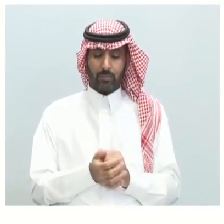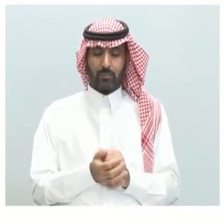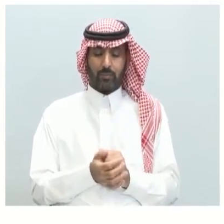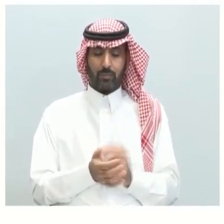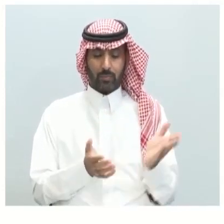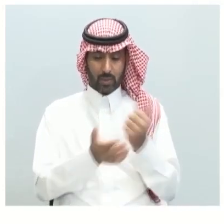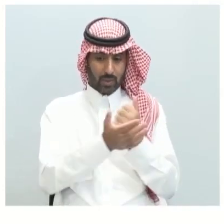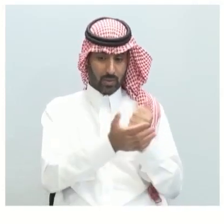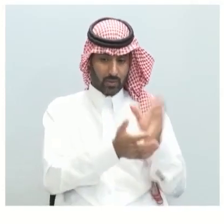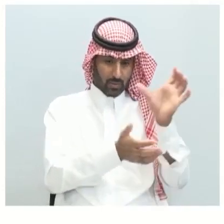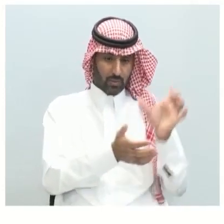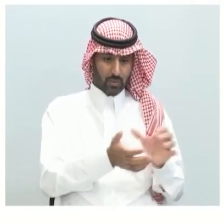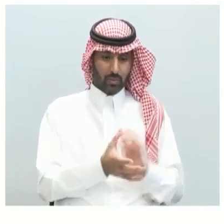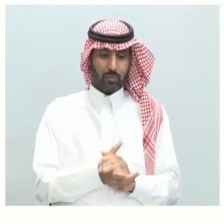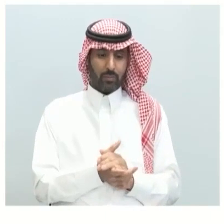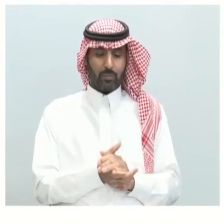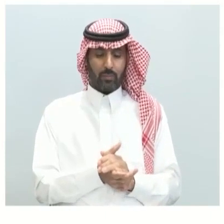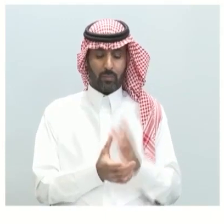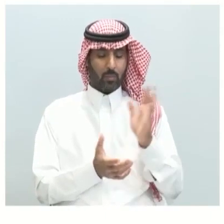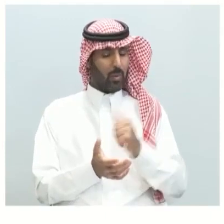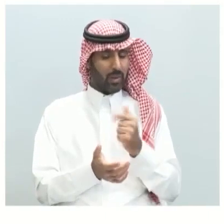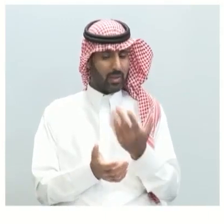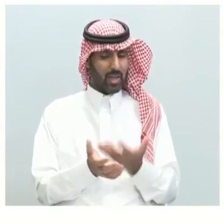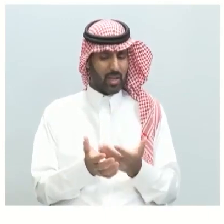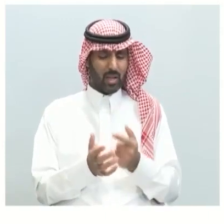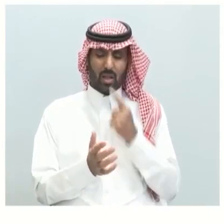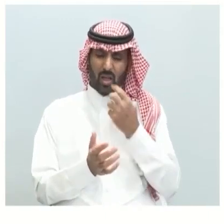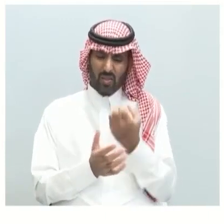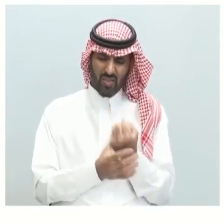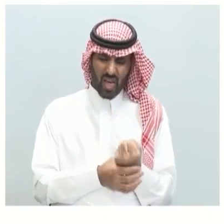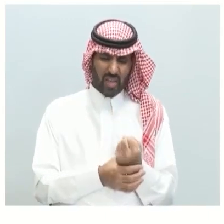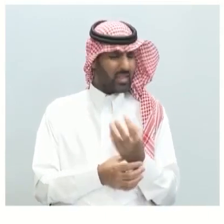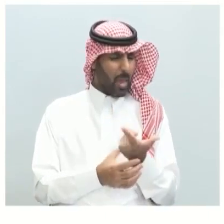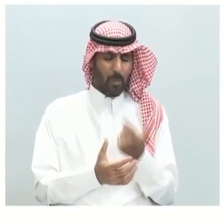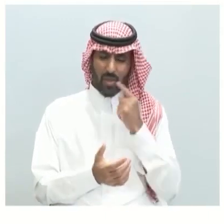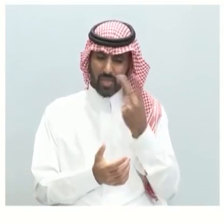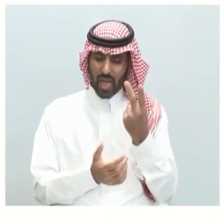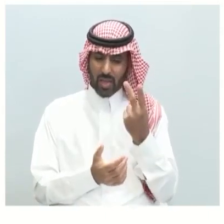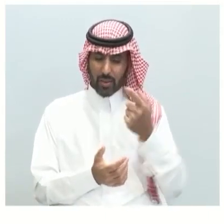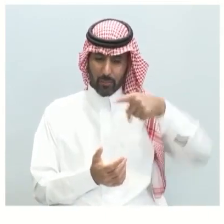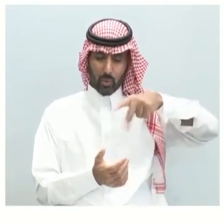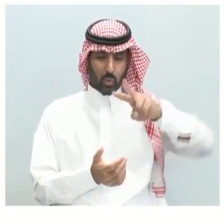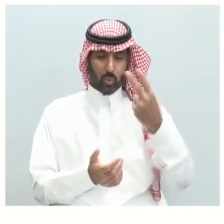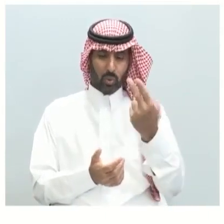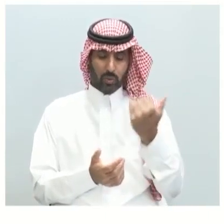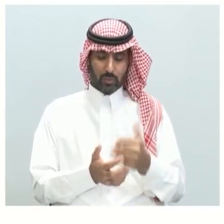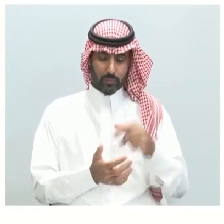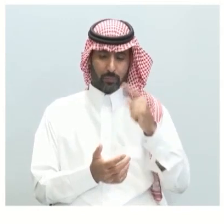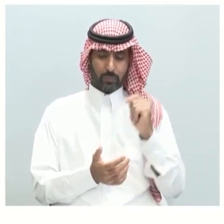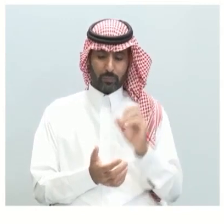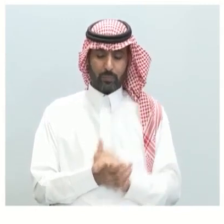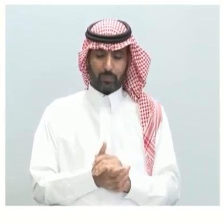كلفن بعد ذلك تطبق القانون لانه قال ما مقدار الضغط اذا الضغط الثاني بي 1 على التي